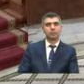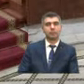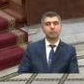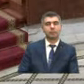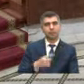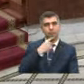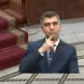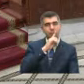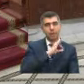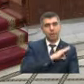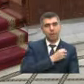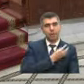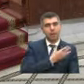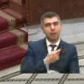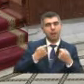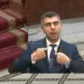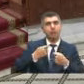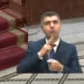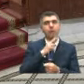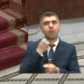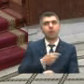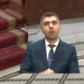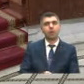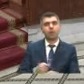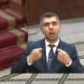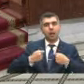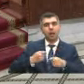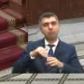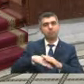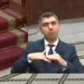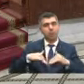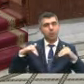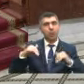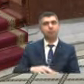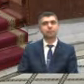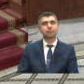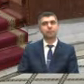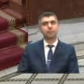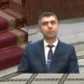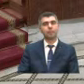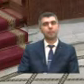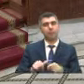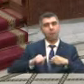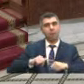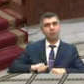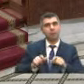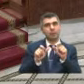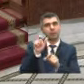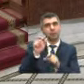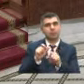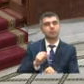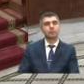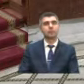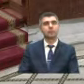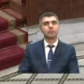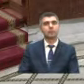بسم الله الرحمن الرحيم. السيد رئيس الحكومة، السيد رئيس مجلس النواب، السيد الوزير والسيدتين الوزيرتين،